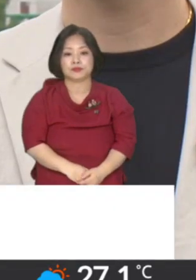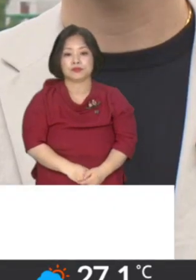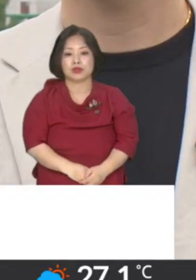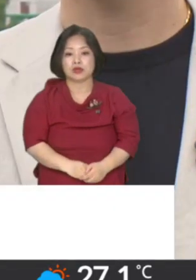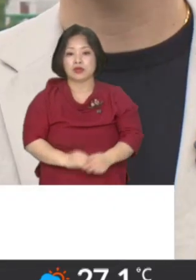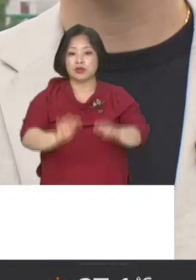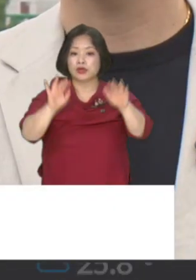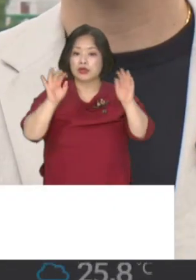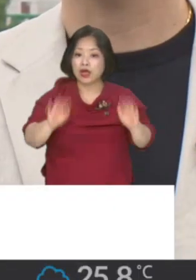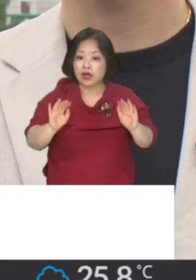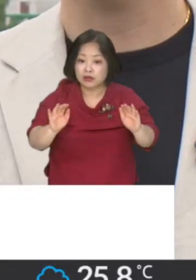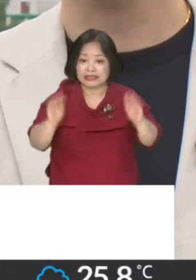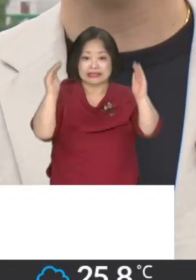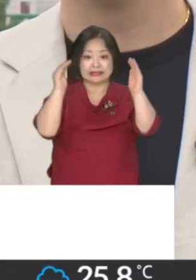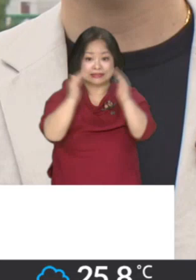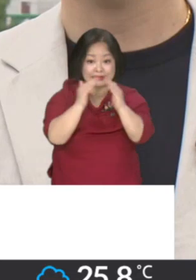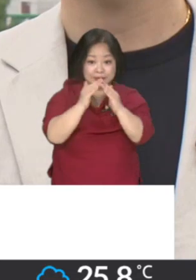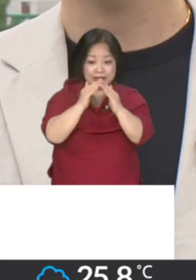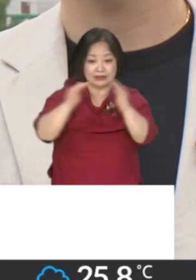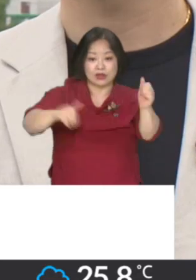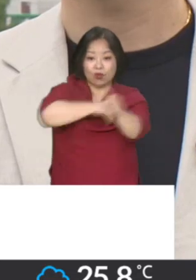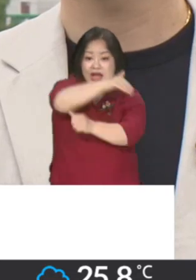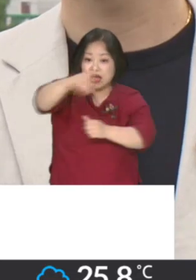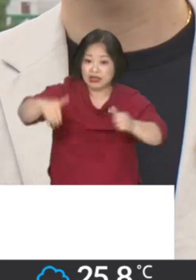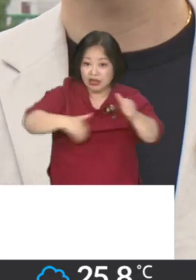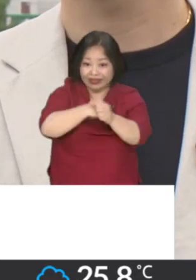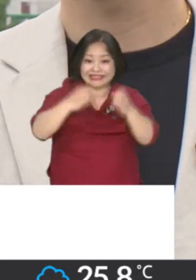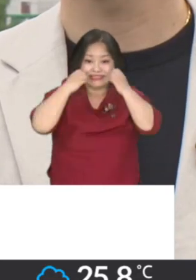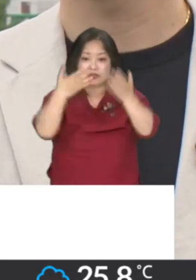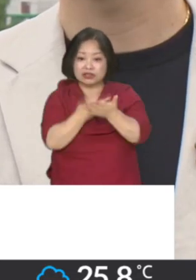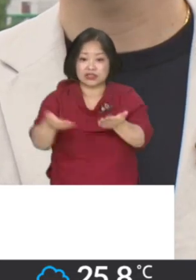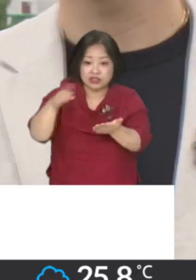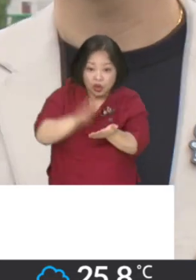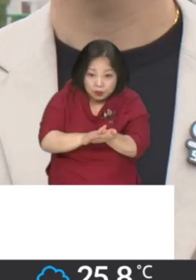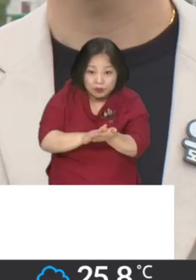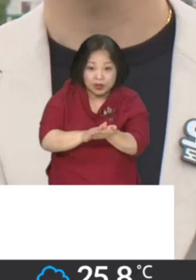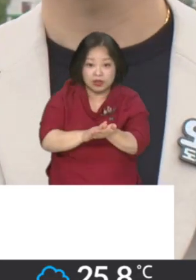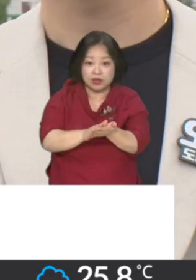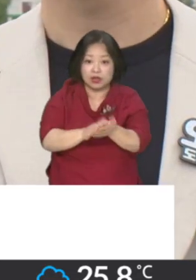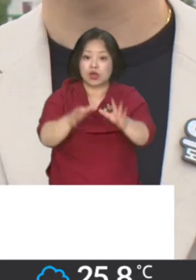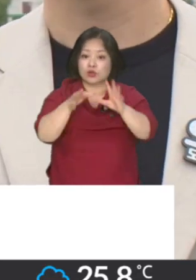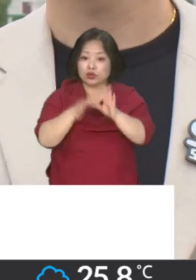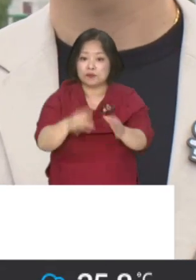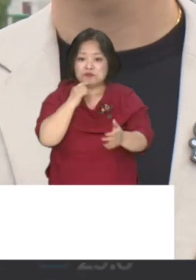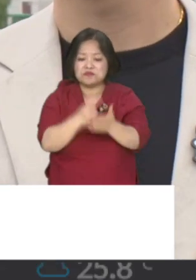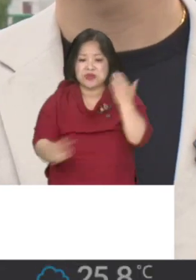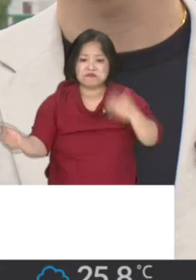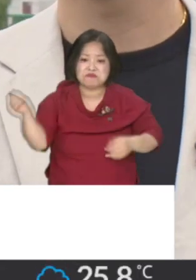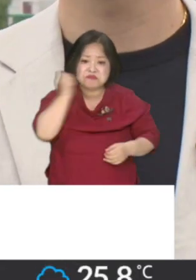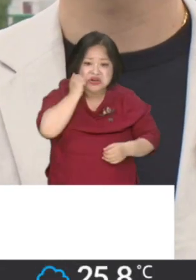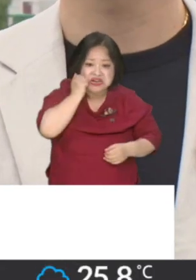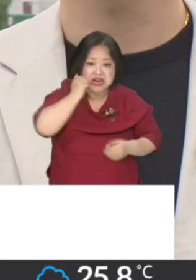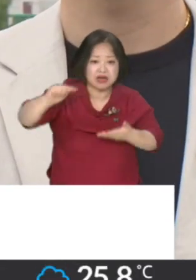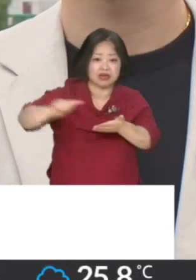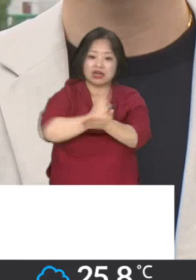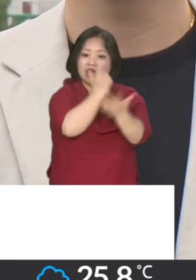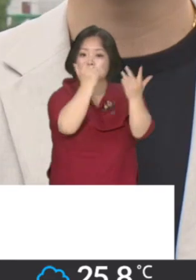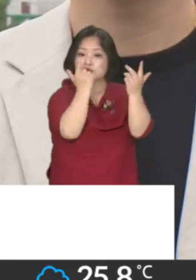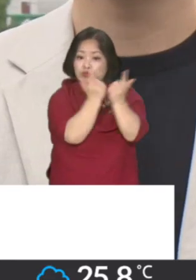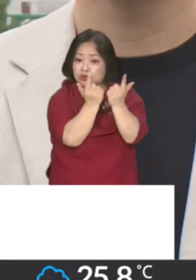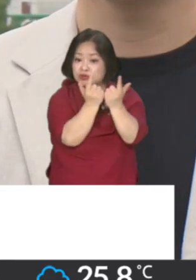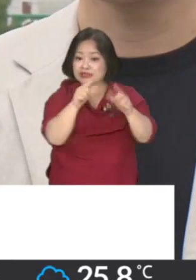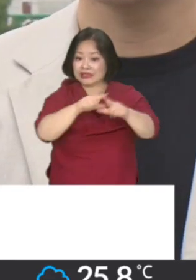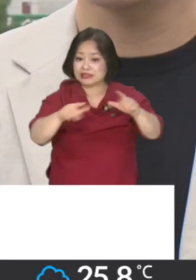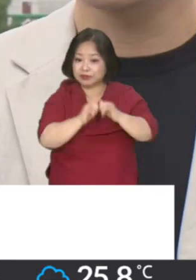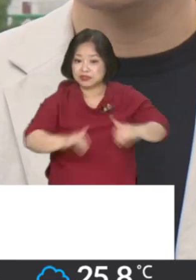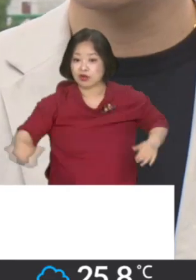주거 환경이 정비가 되면서 재산상의 불이익을 보시는 특히 이 강북 지역의 주민 여러분들이